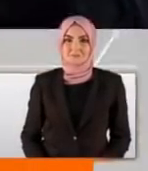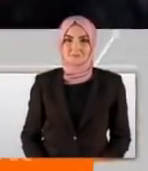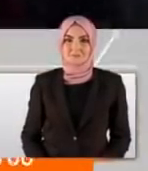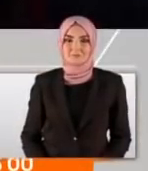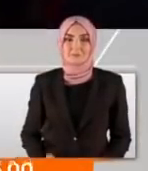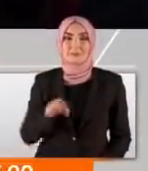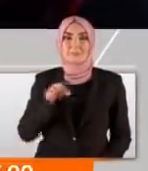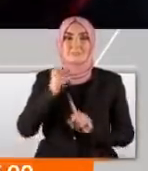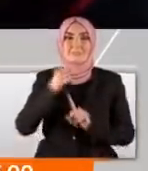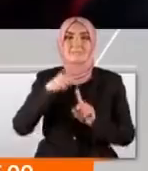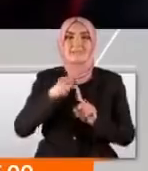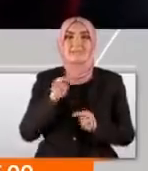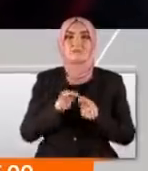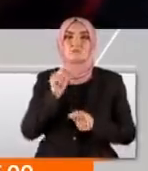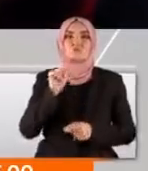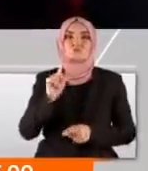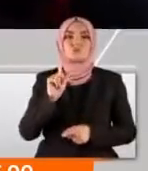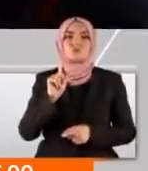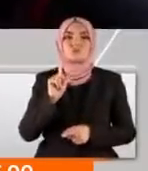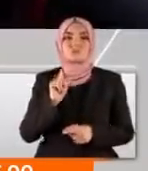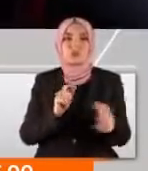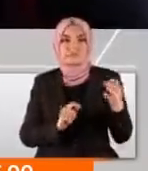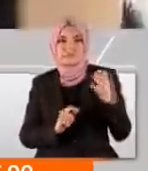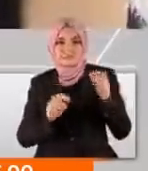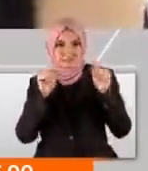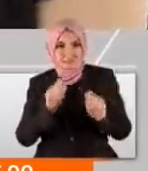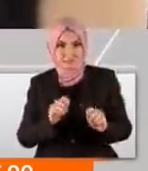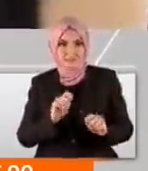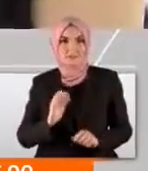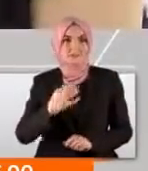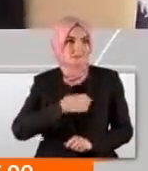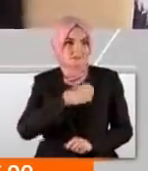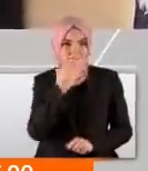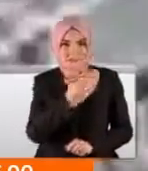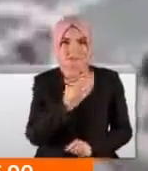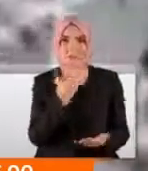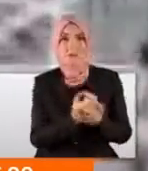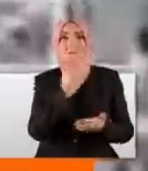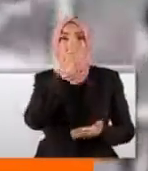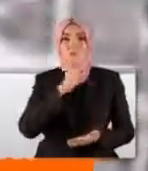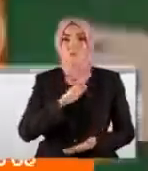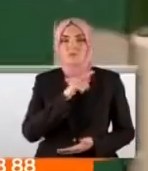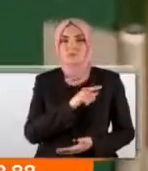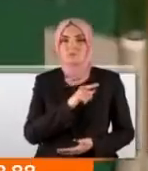Pitbull saldırısına uğradık. Sahipli, kayıtsız bir köpekti. Ciddi tehlikeli olduğunu biliyorum.